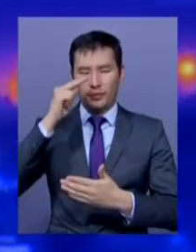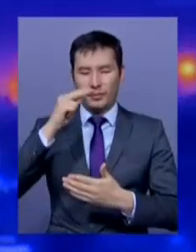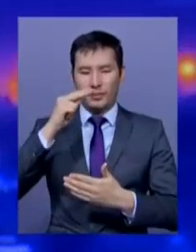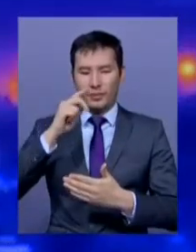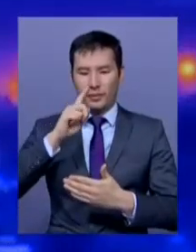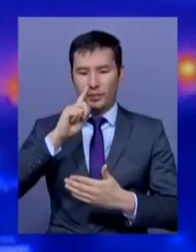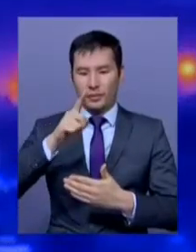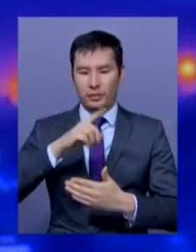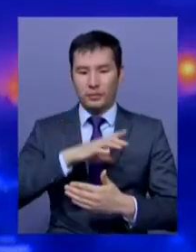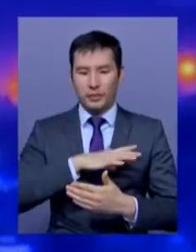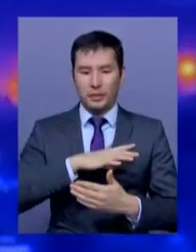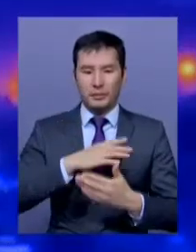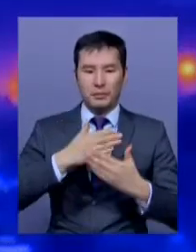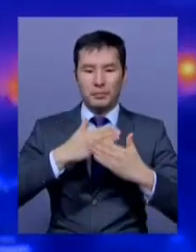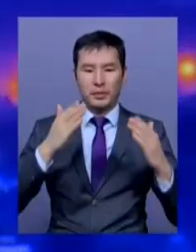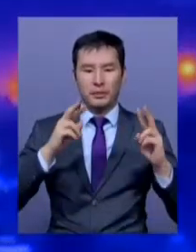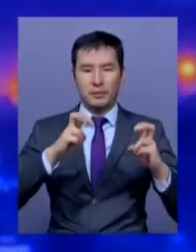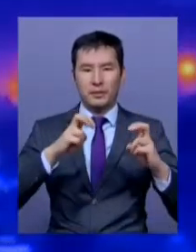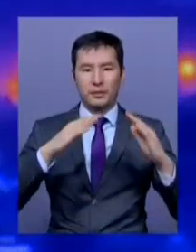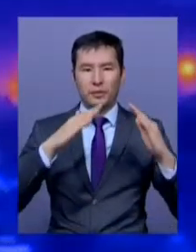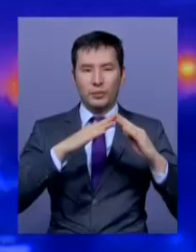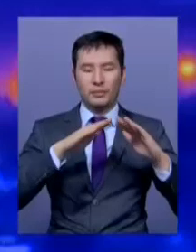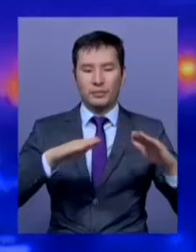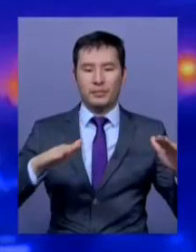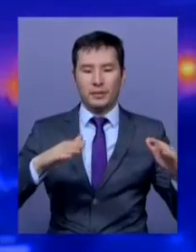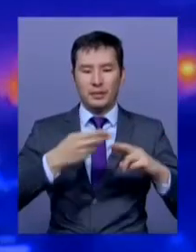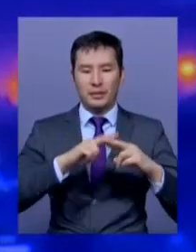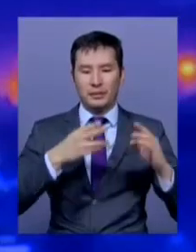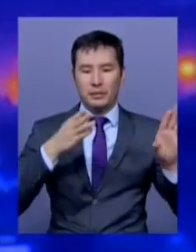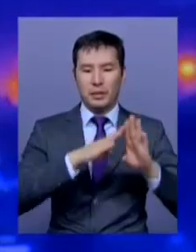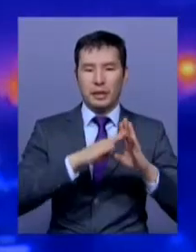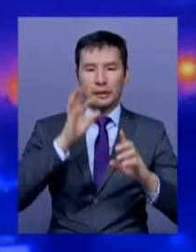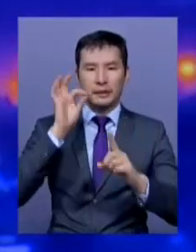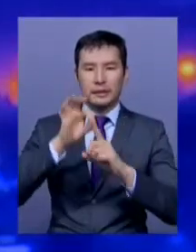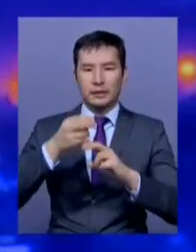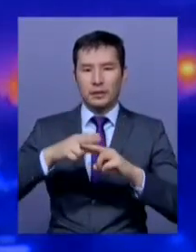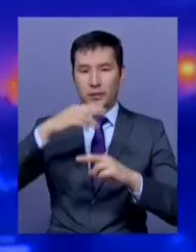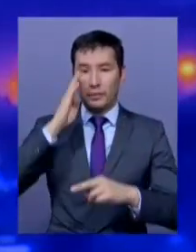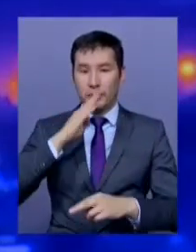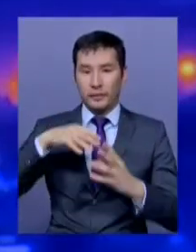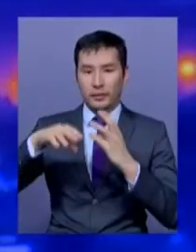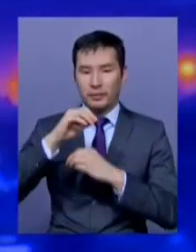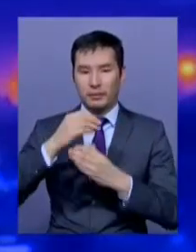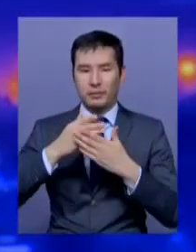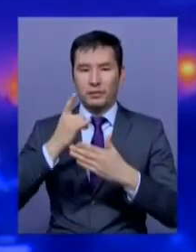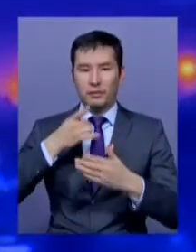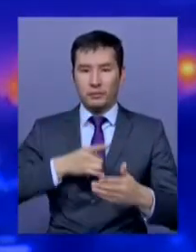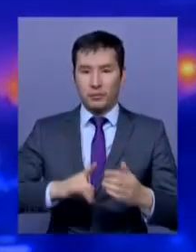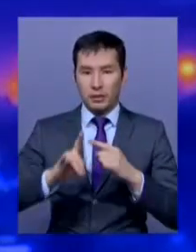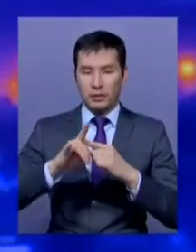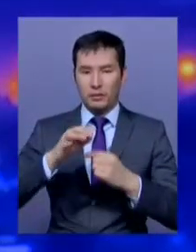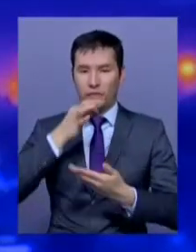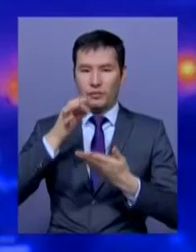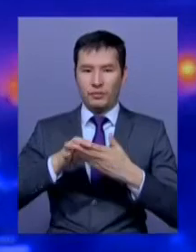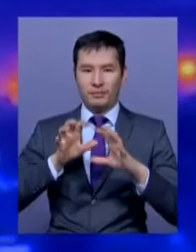үйі жабылған болатын. Мақсат ата-ананың қамқорынсыз қалған жеткіншектерді қанат астына алып, мегаполисте жетімсіз орта құру.